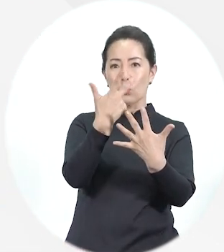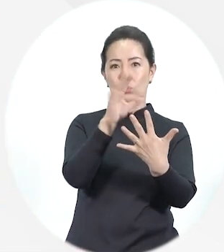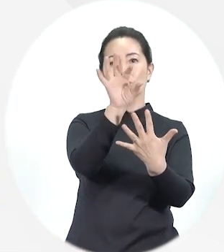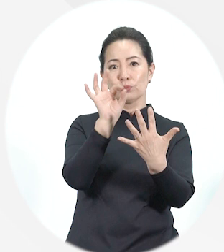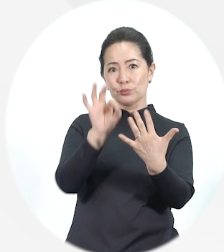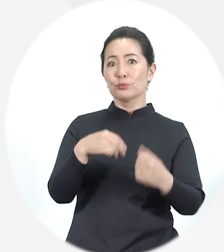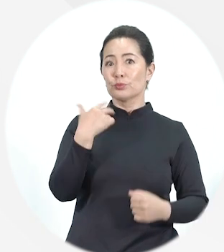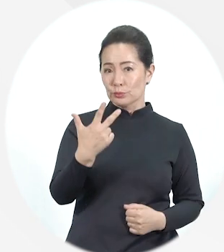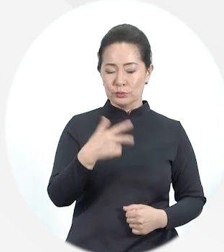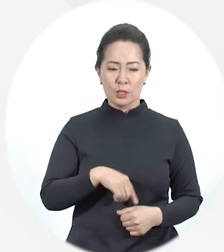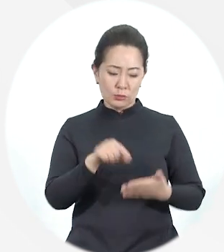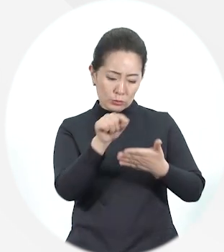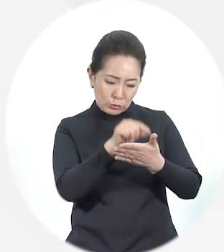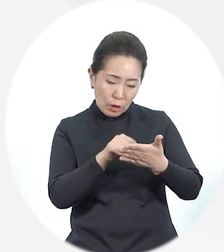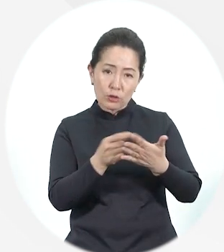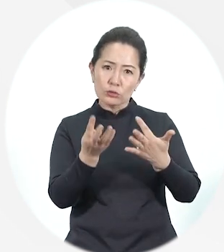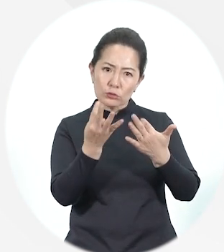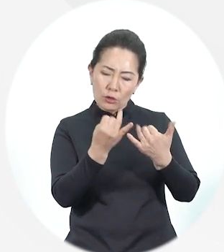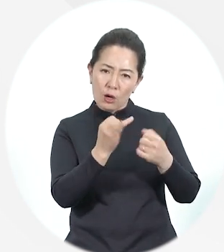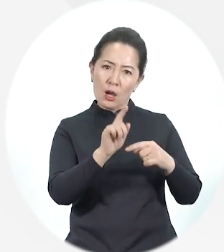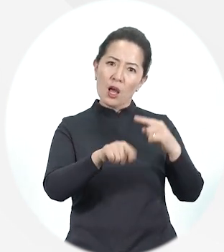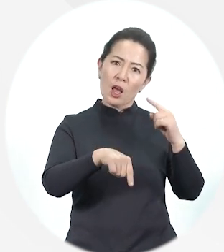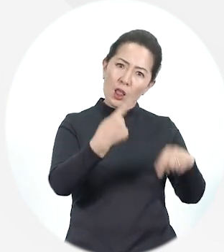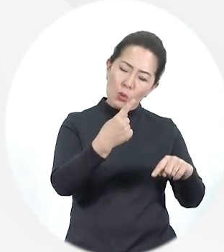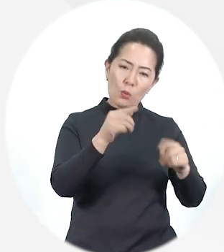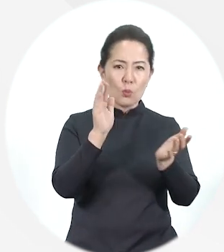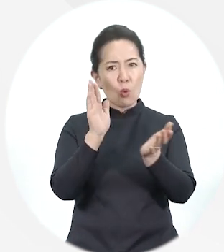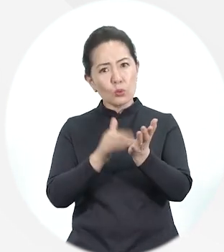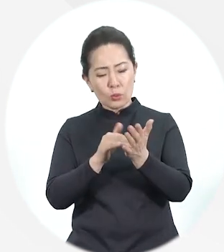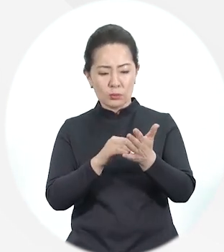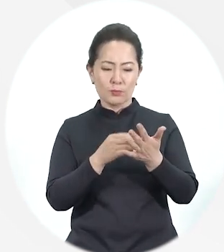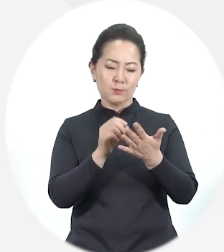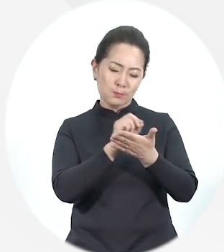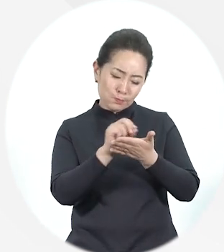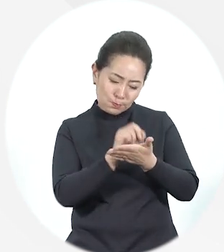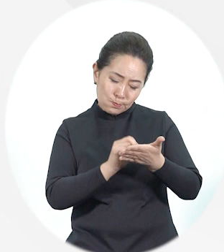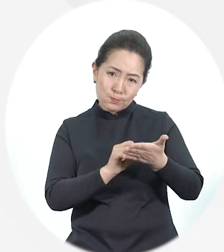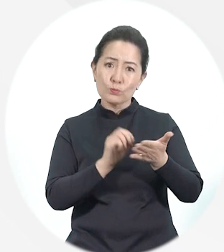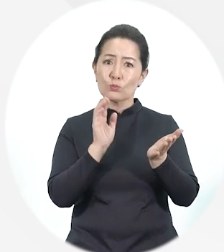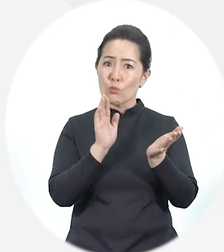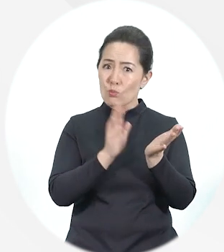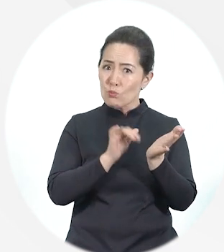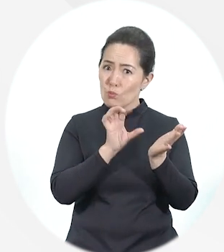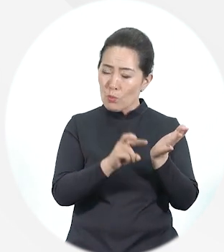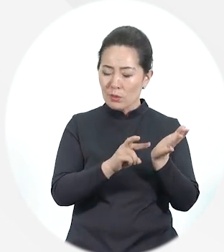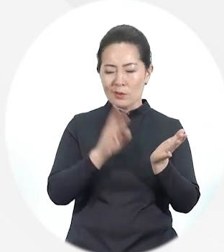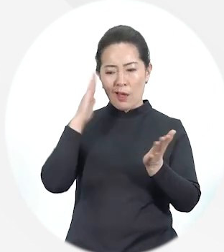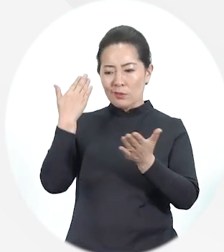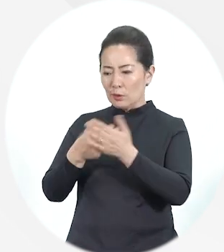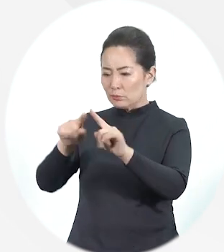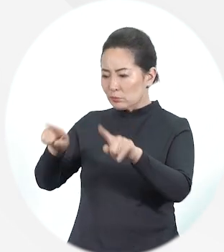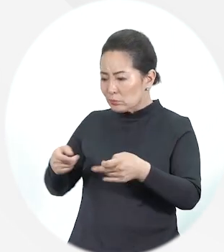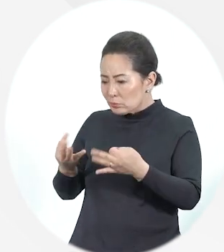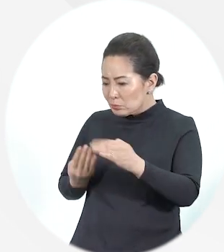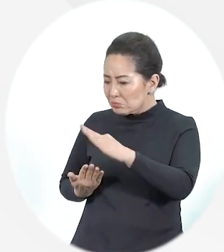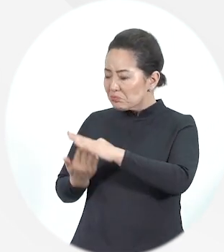дэвшигчийг сонгоно. Тойрогт ногцсон мандатын тооноос илүү эсвэл дутуу нэр дэвшигчийн төлөө санал тэмдэглэсэн бол таны саналийн хуудсыг санал